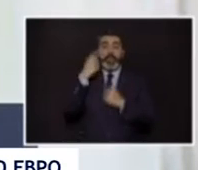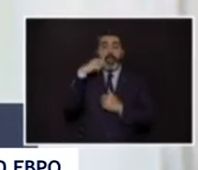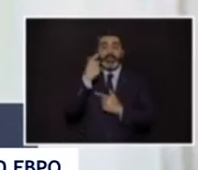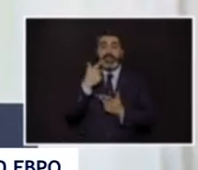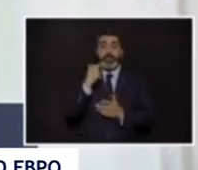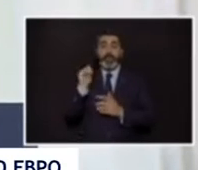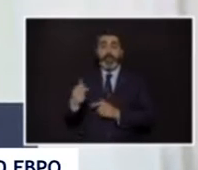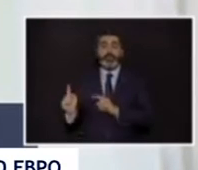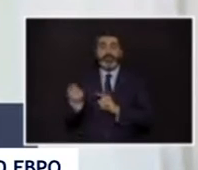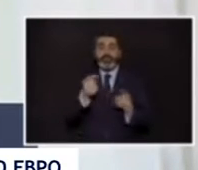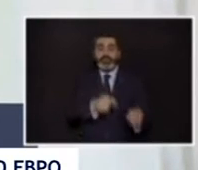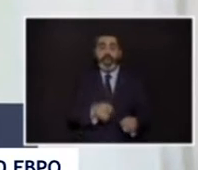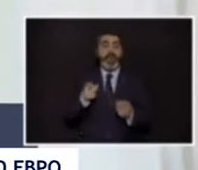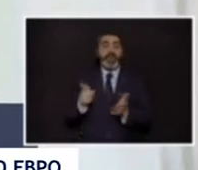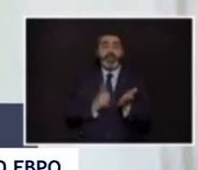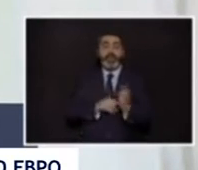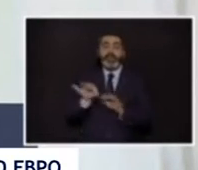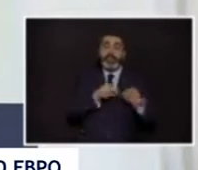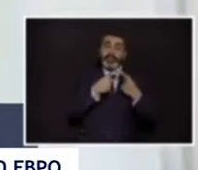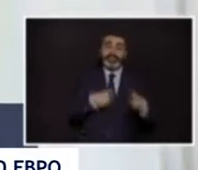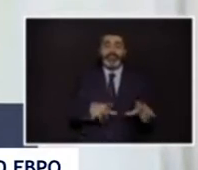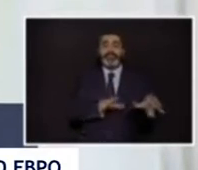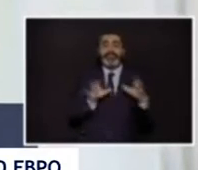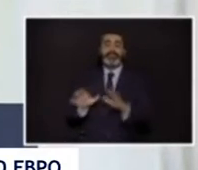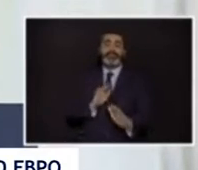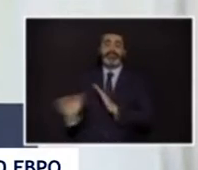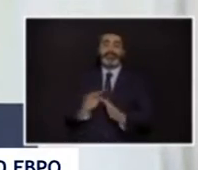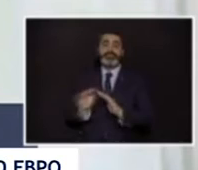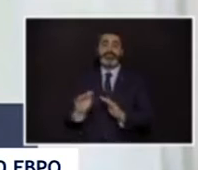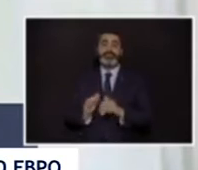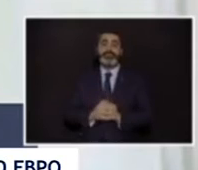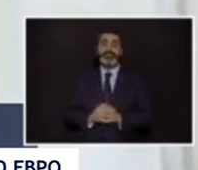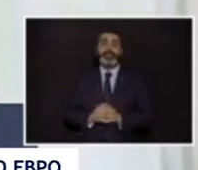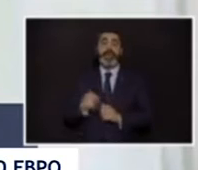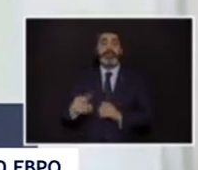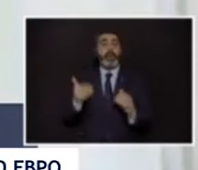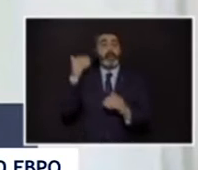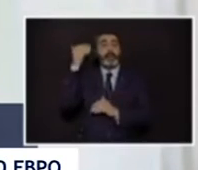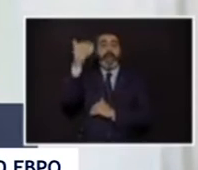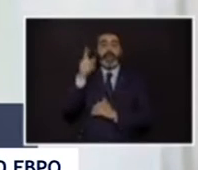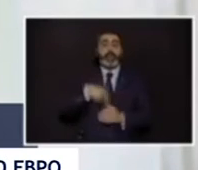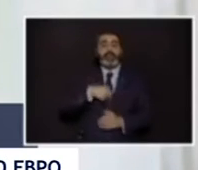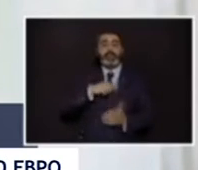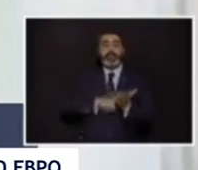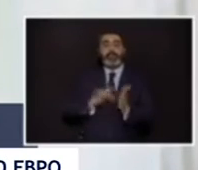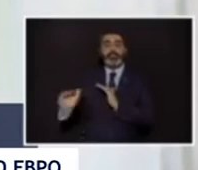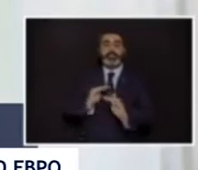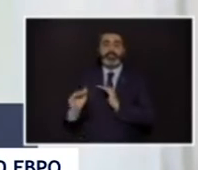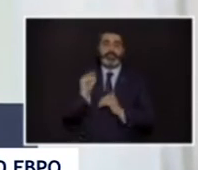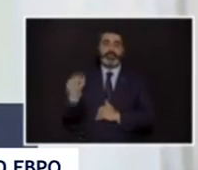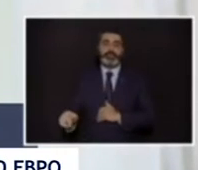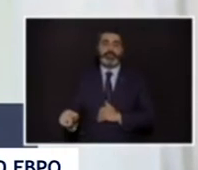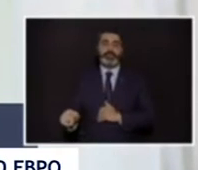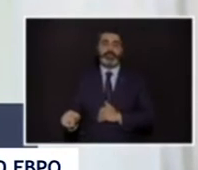ασυνόδευτα ανήλικα. Οφείλουμε να διαφυλάξουμε το μέλλον τους, να προστατεύσουμε το μέλλον τους